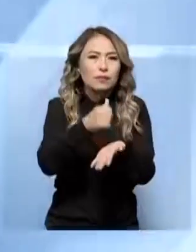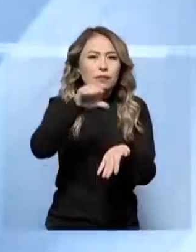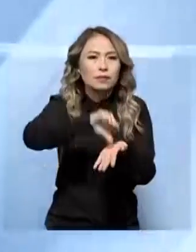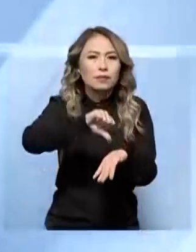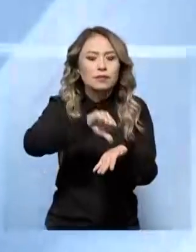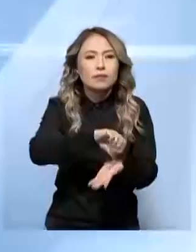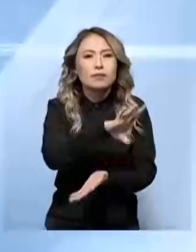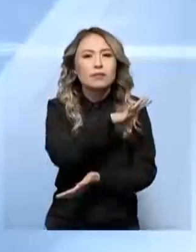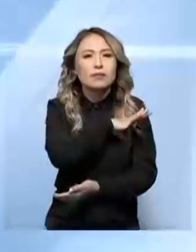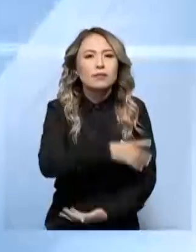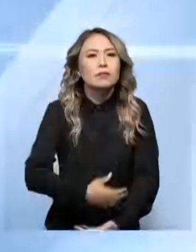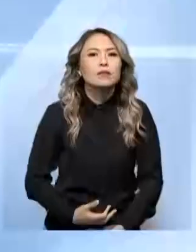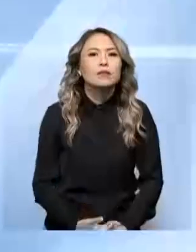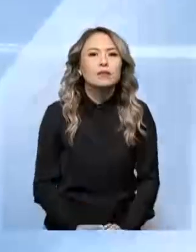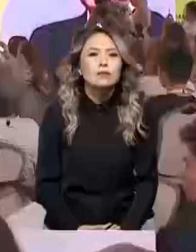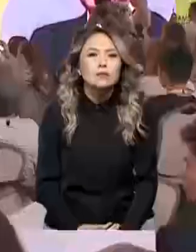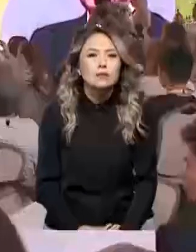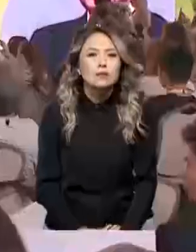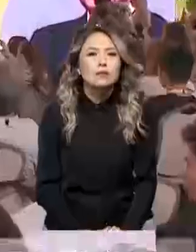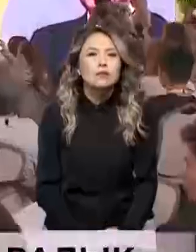мен сарапшылар қатысты.